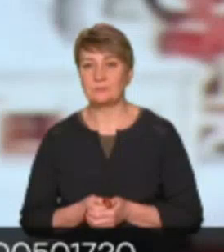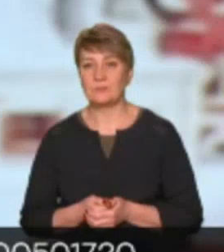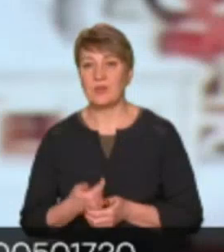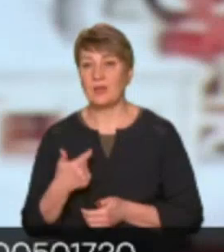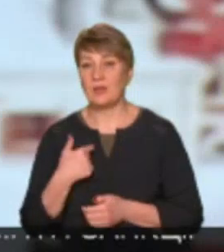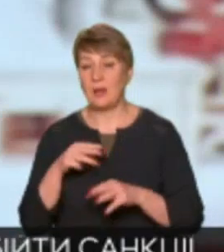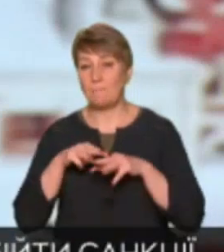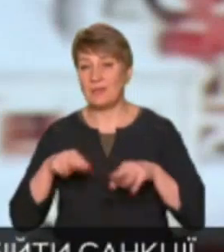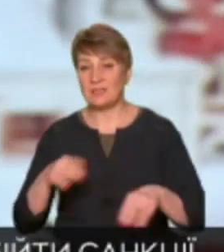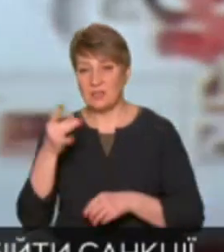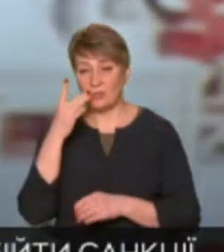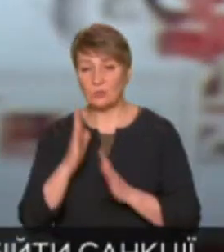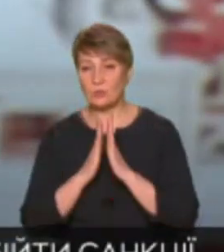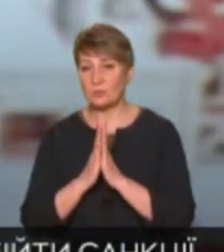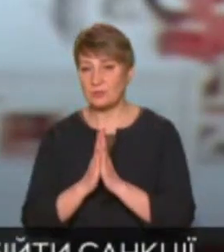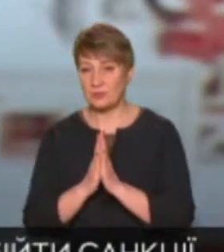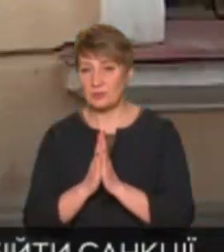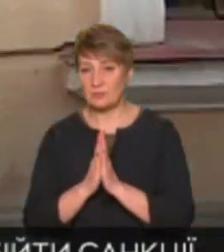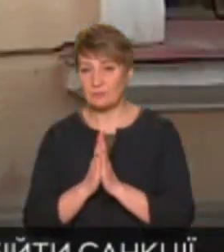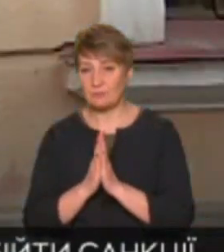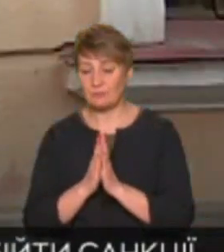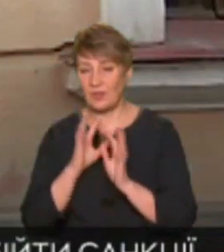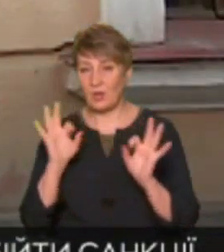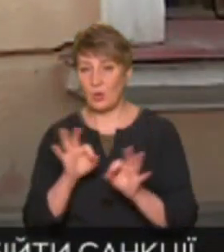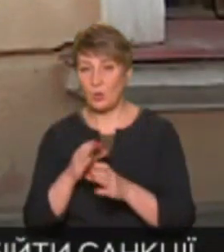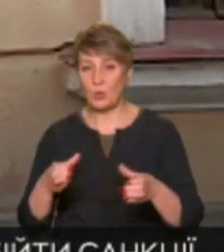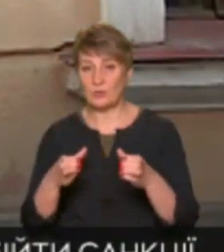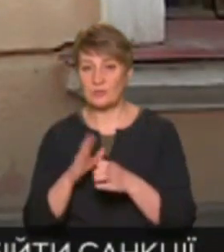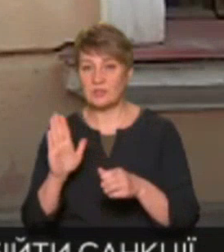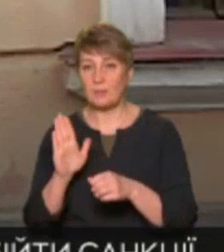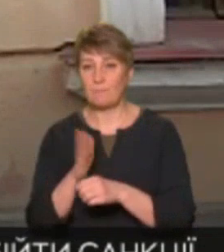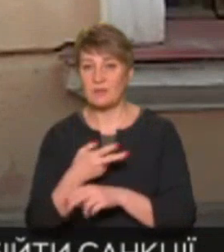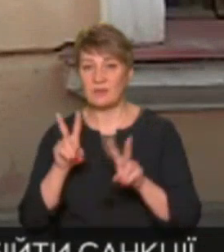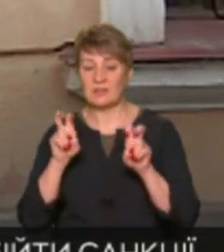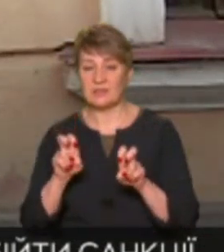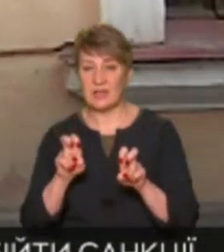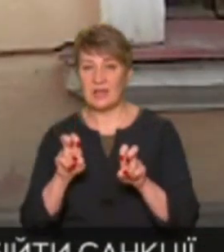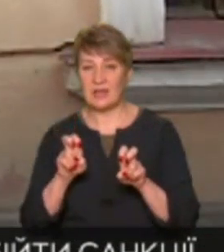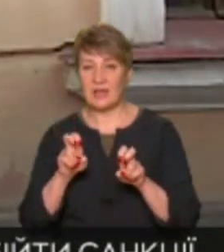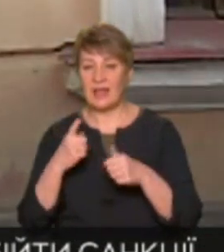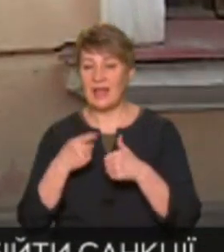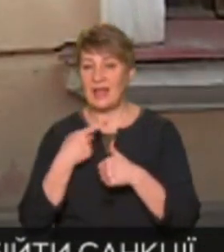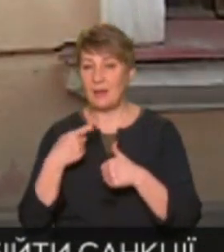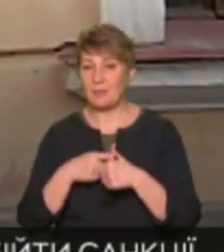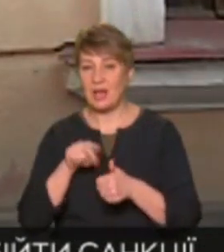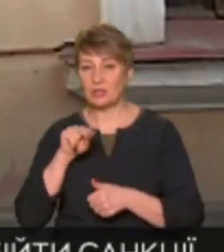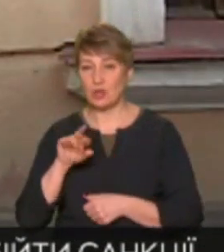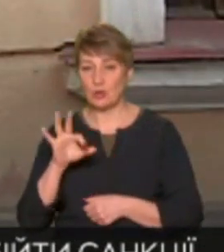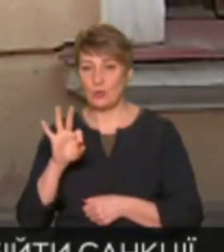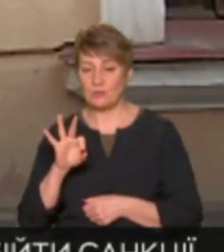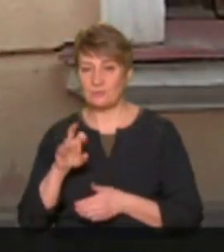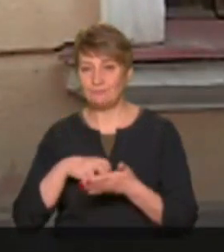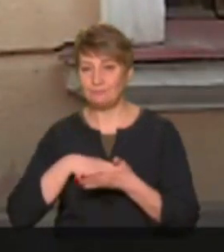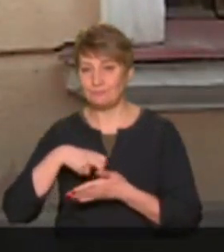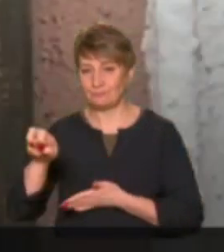Міністерство культури закликало консерваторію прибрати з назви ім'я Чайковського. Міністерство направило офіційний лист до